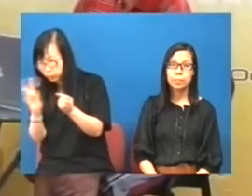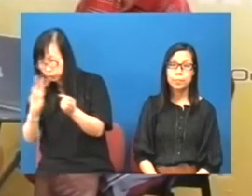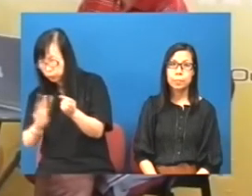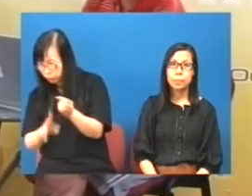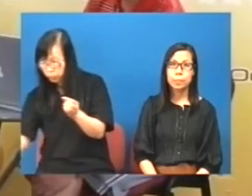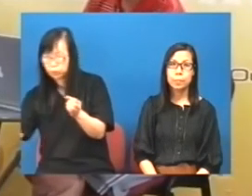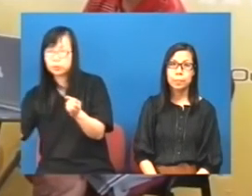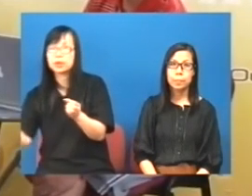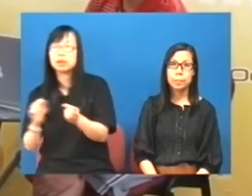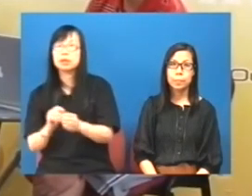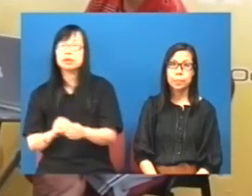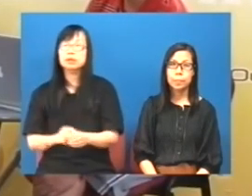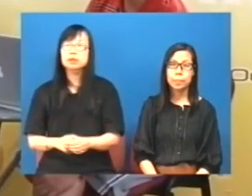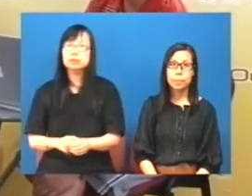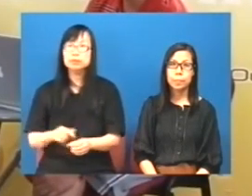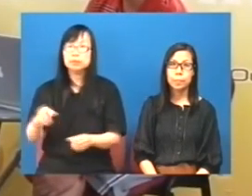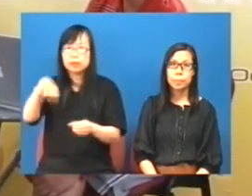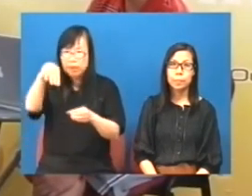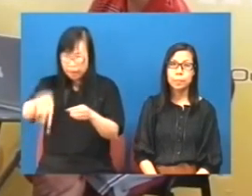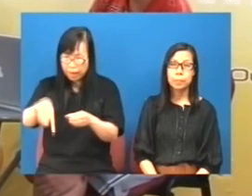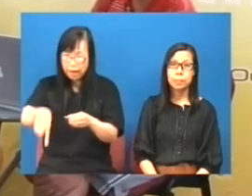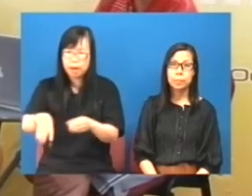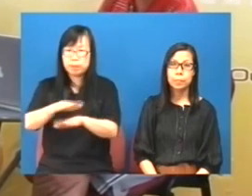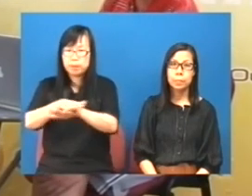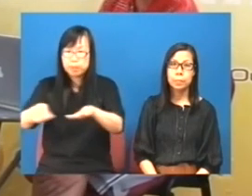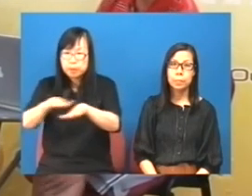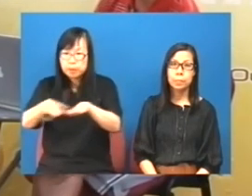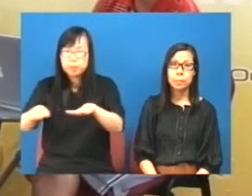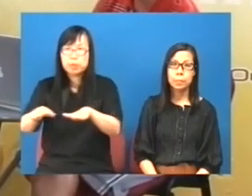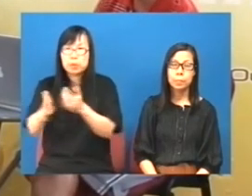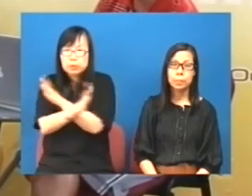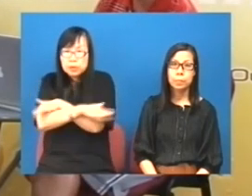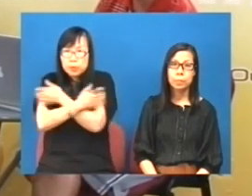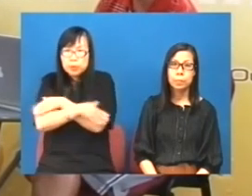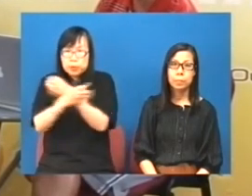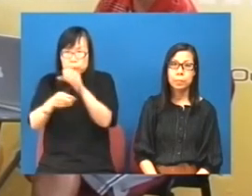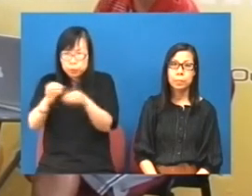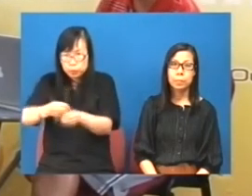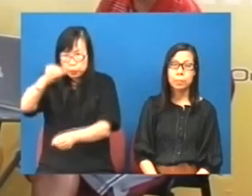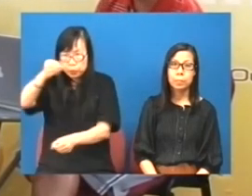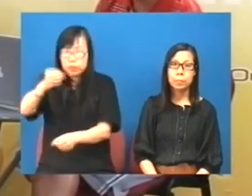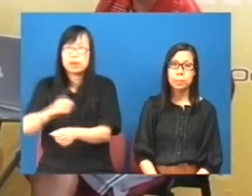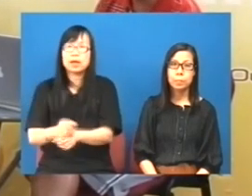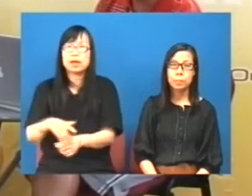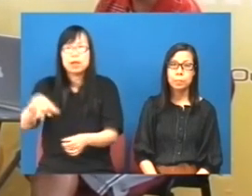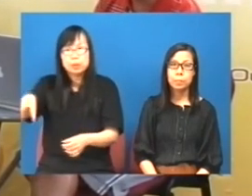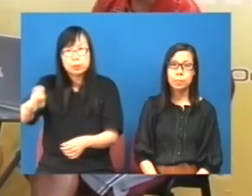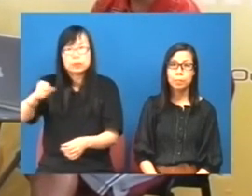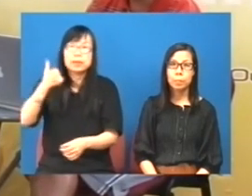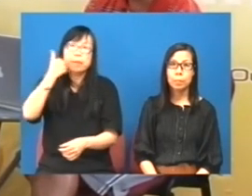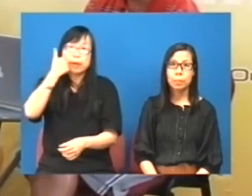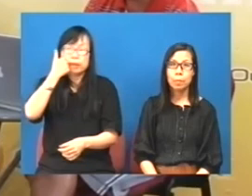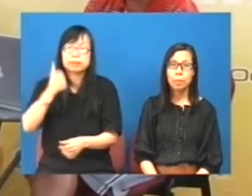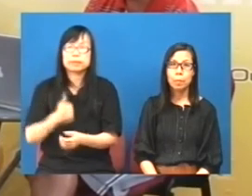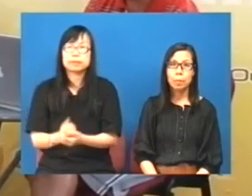在下面鋪設一些暖管來熔冰熔冰冰是老實